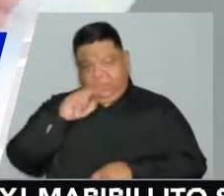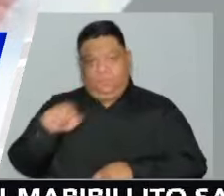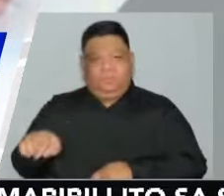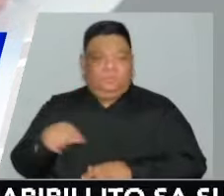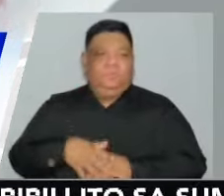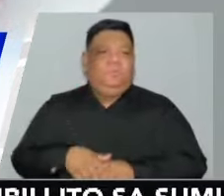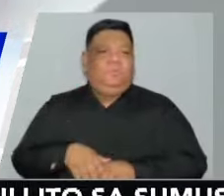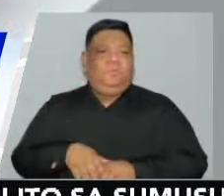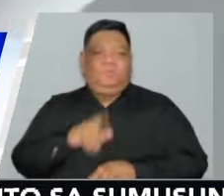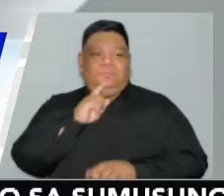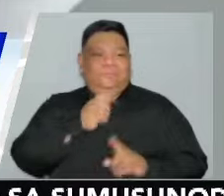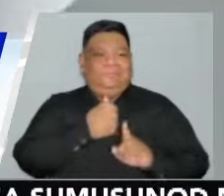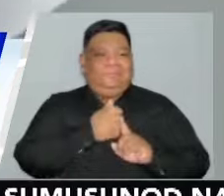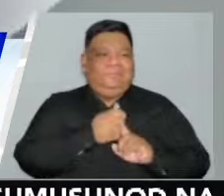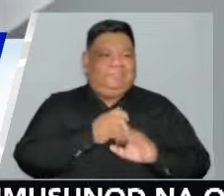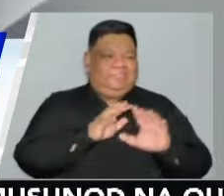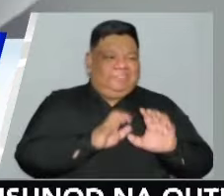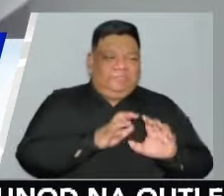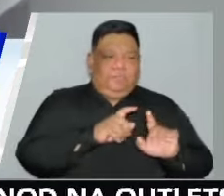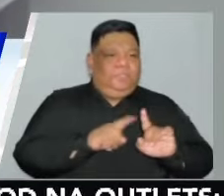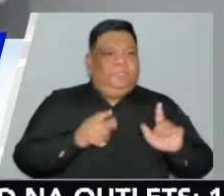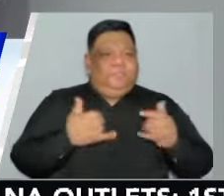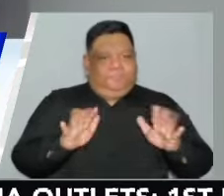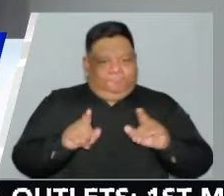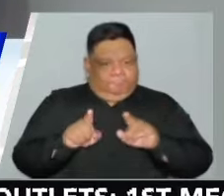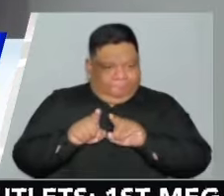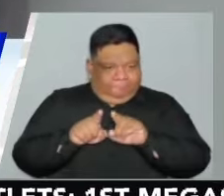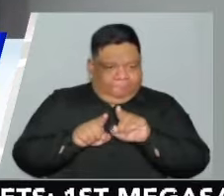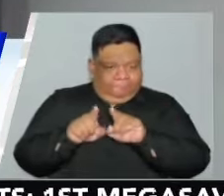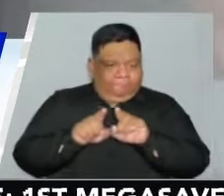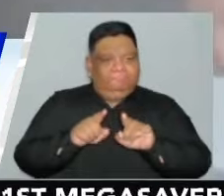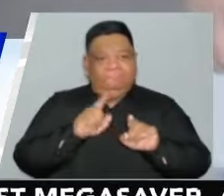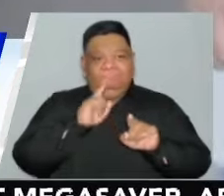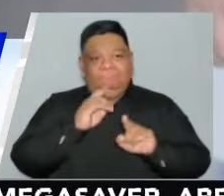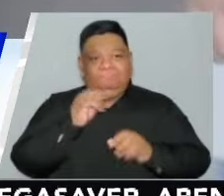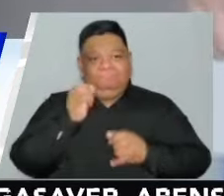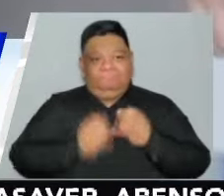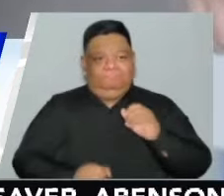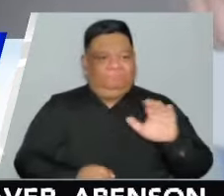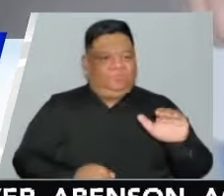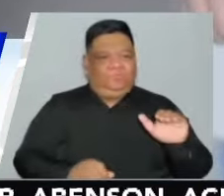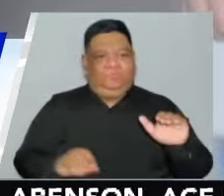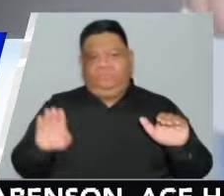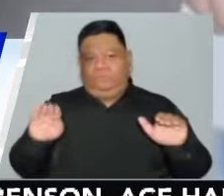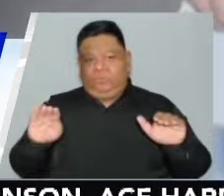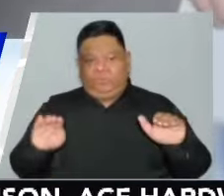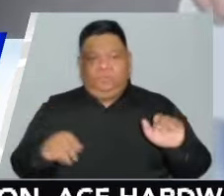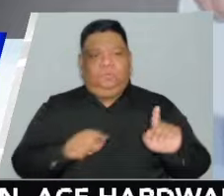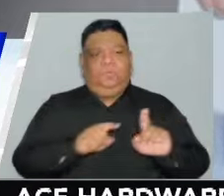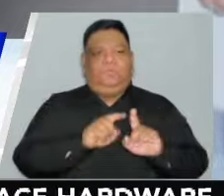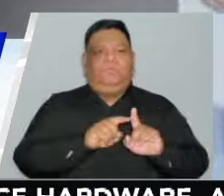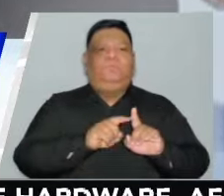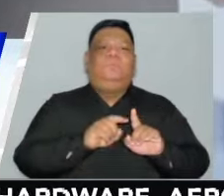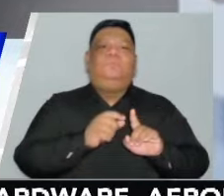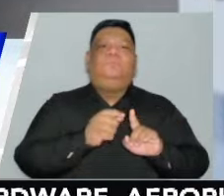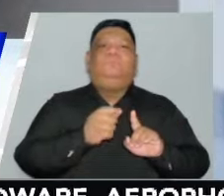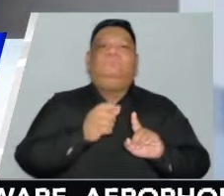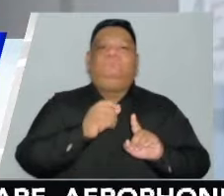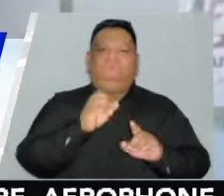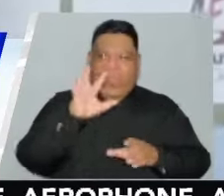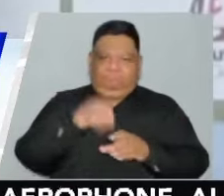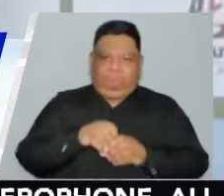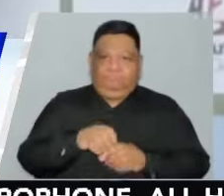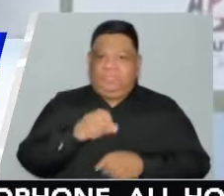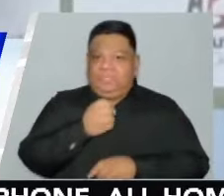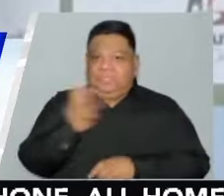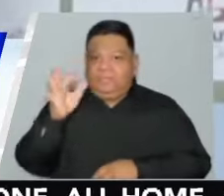dikit na laban, ang final score 15-14. Dahil dyan, siya na ika-12 Pinoy na makakalaban sa